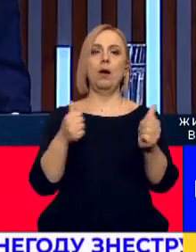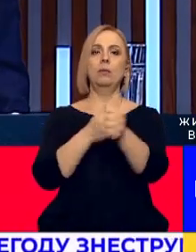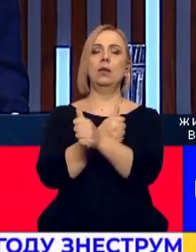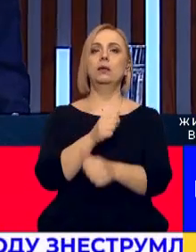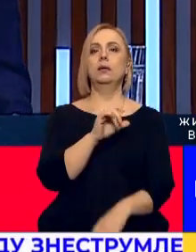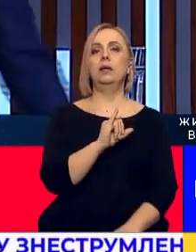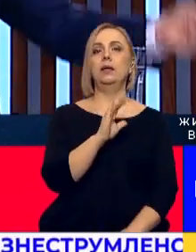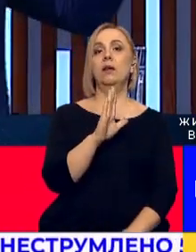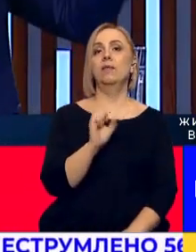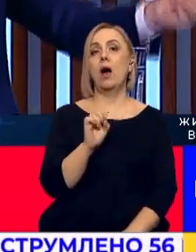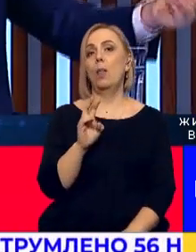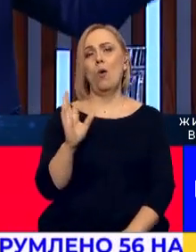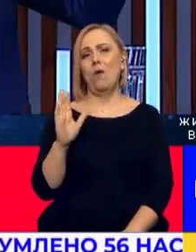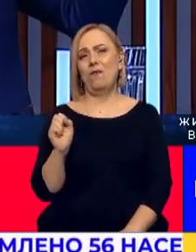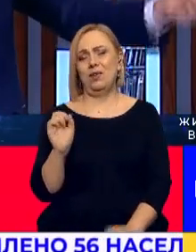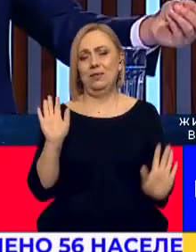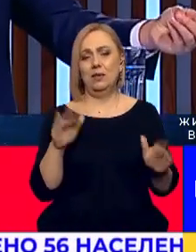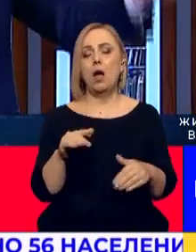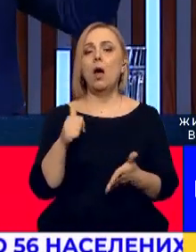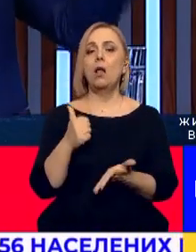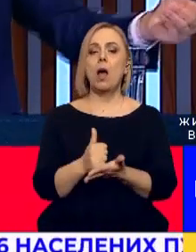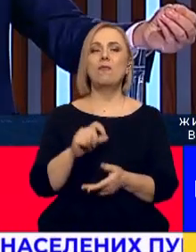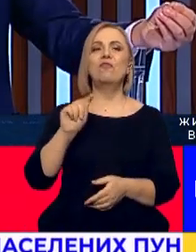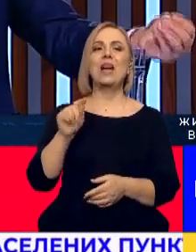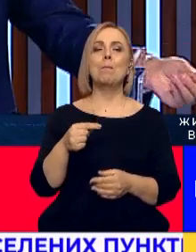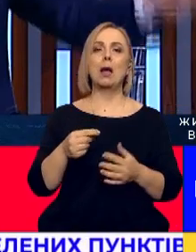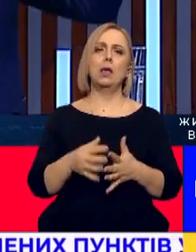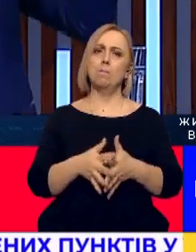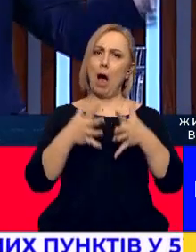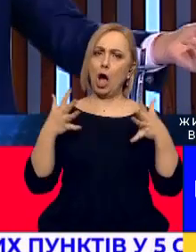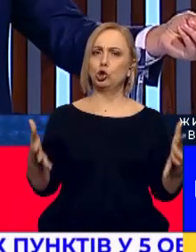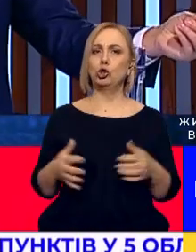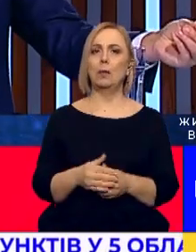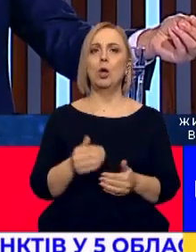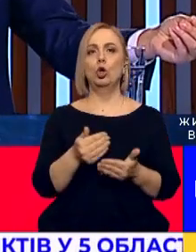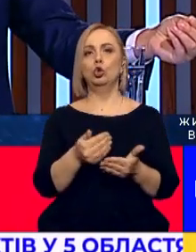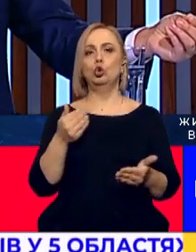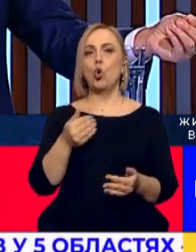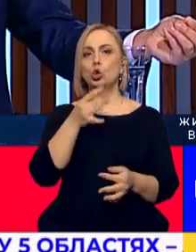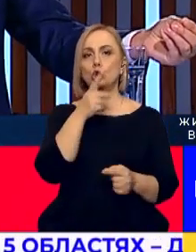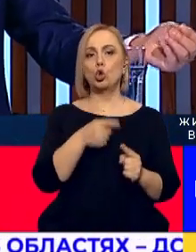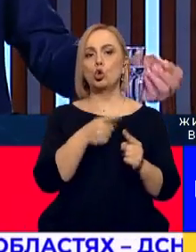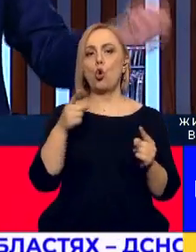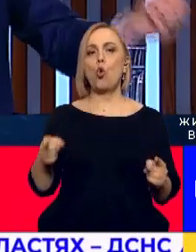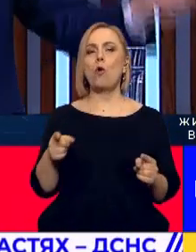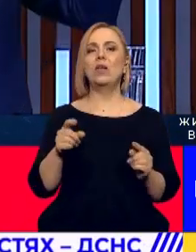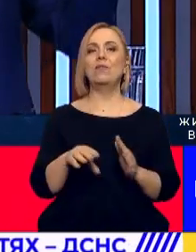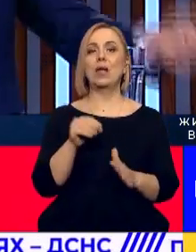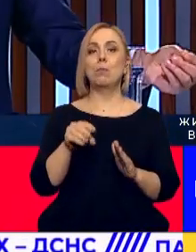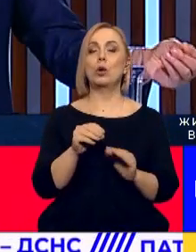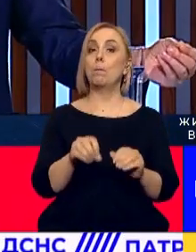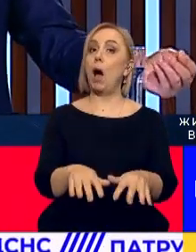Іванова, Петрова, Сидорова. Вимоги повинні бути масштабніші і інші. Це дострокові парламентські вибори, як мінімум, а